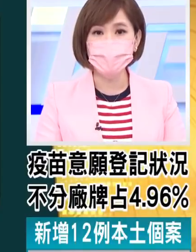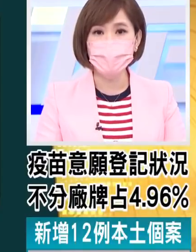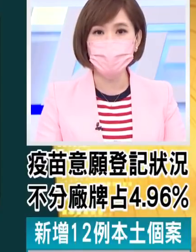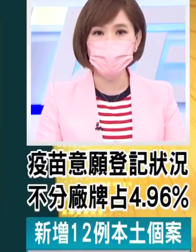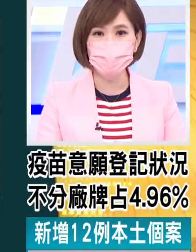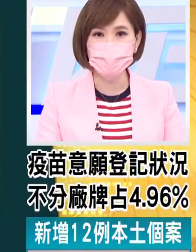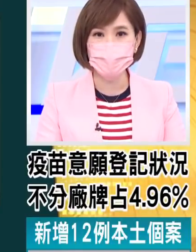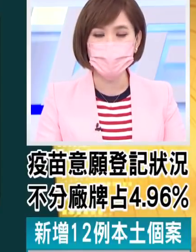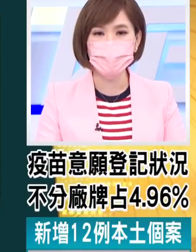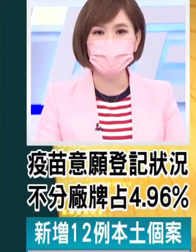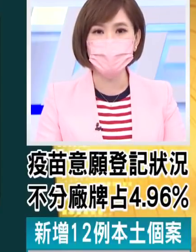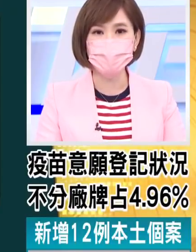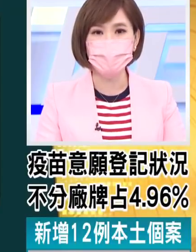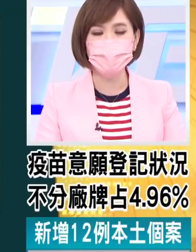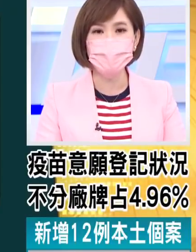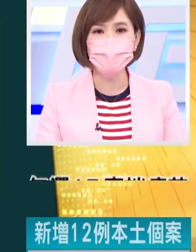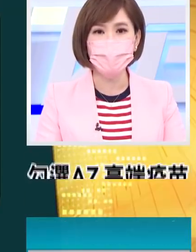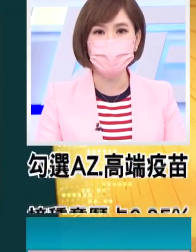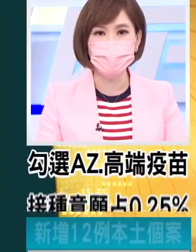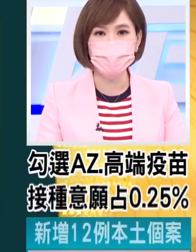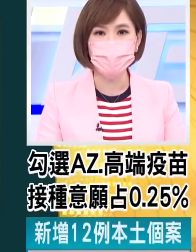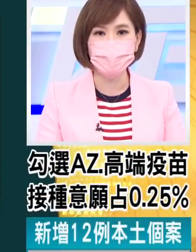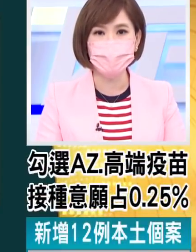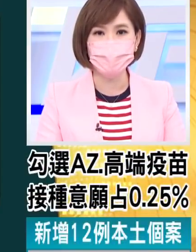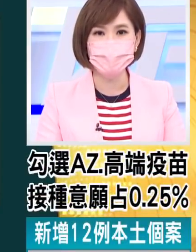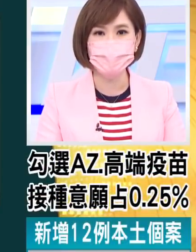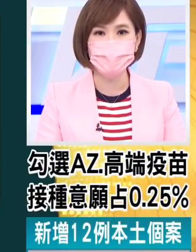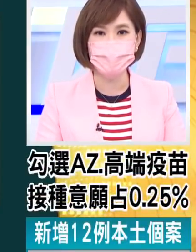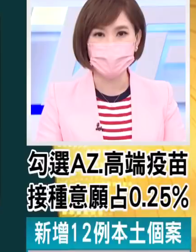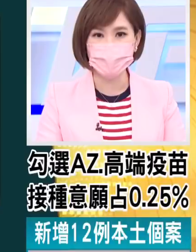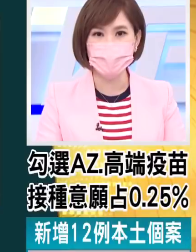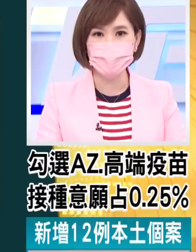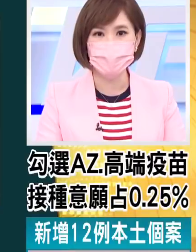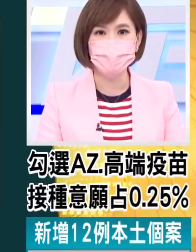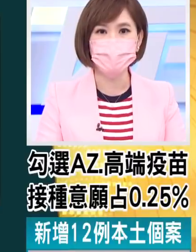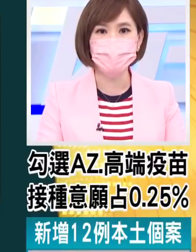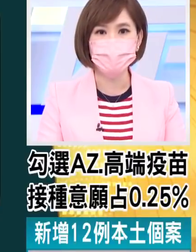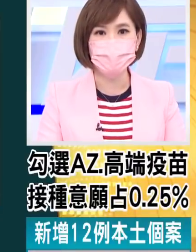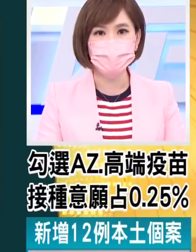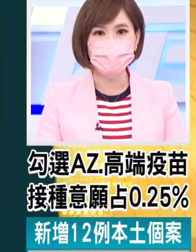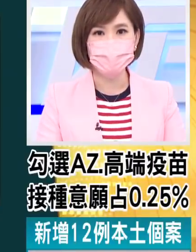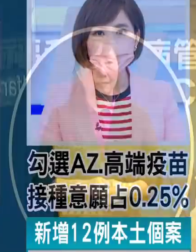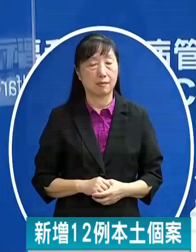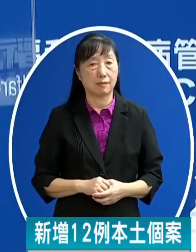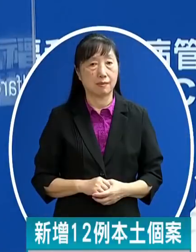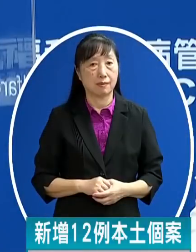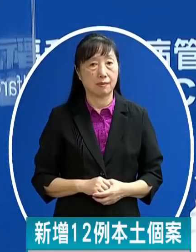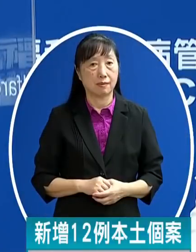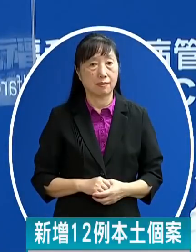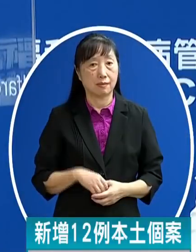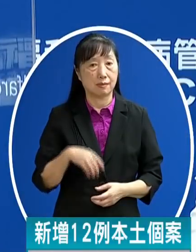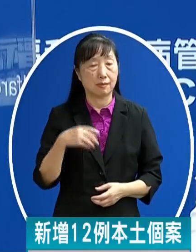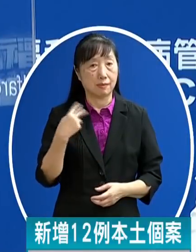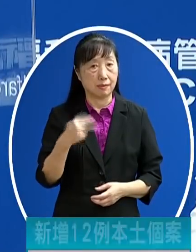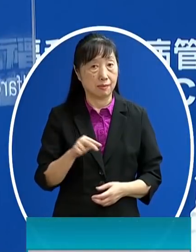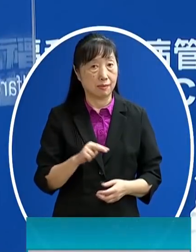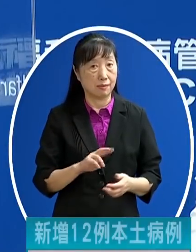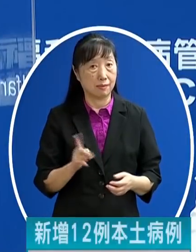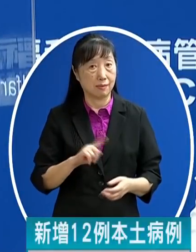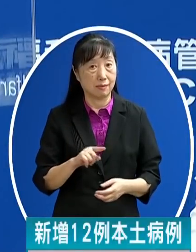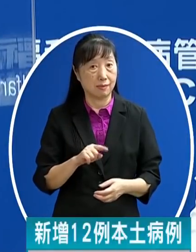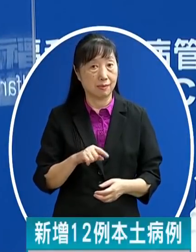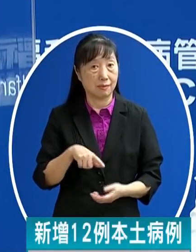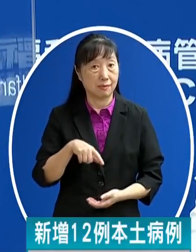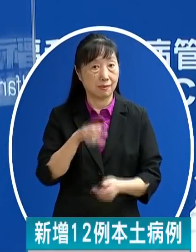哦，8月3号中午之前一定要上疫苗意愿平台登记。来听。 那另外我们也要再